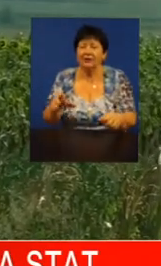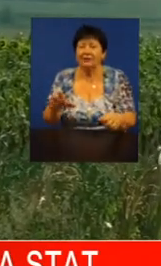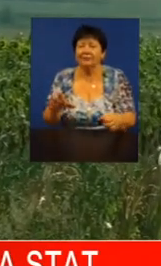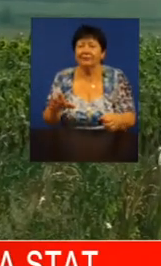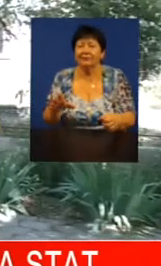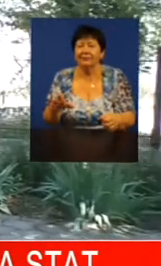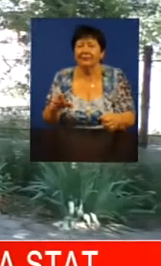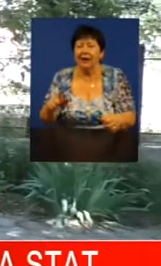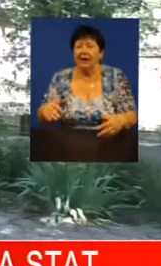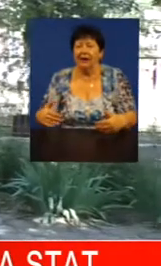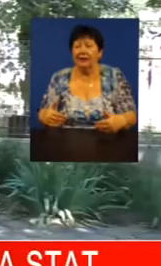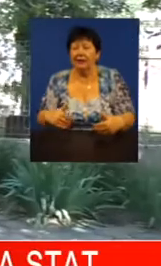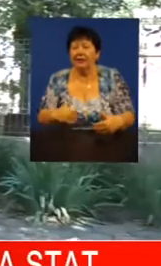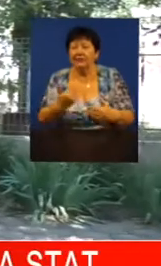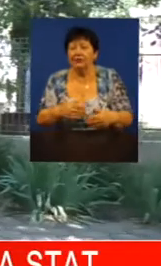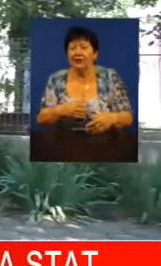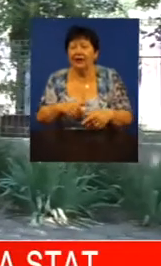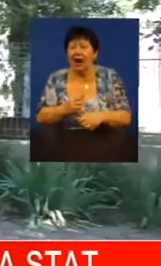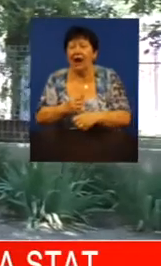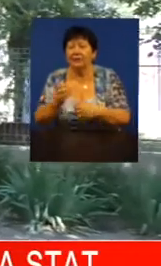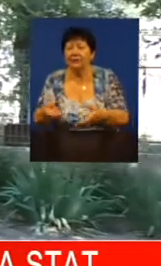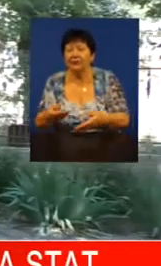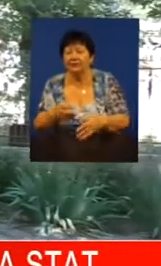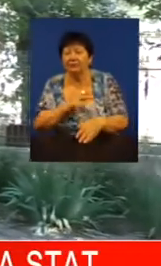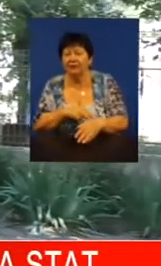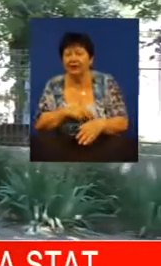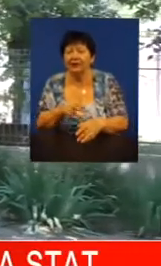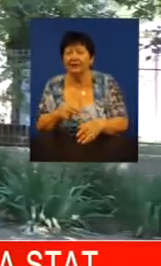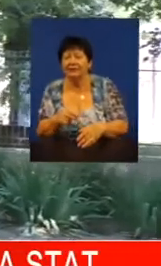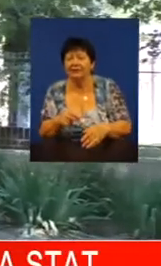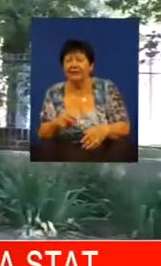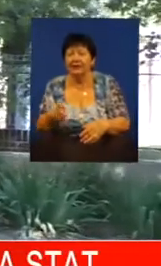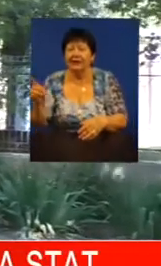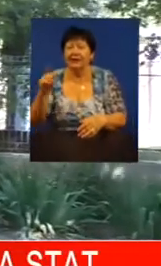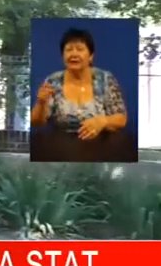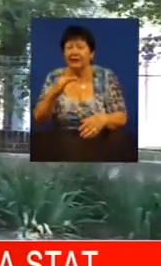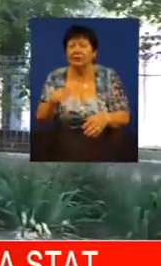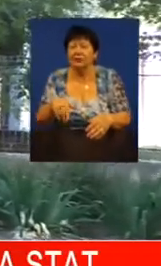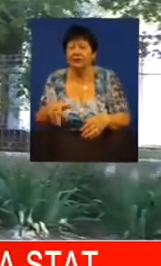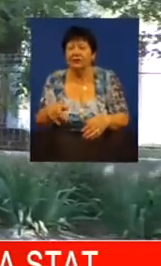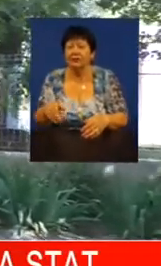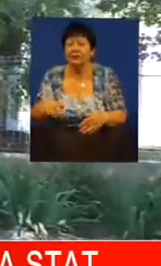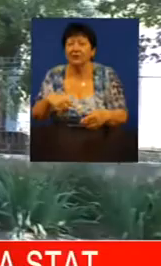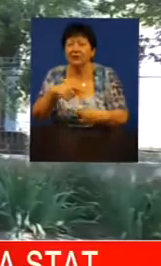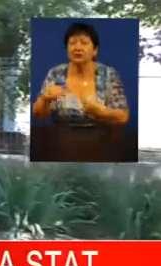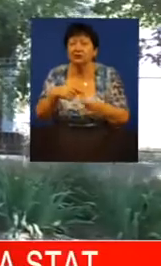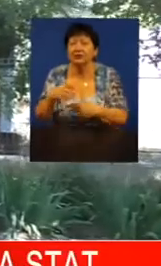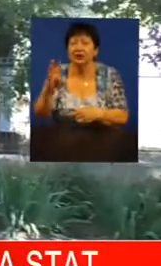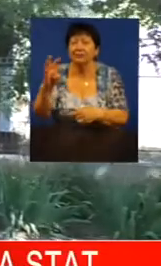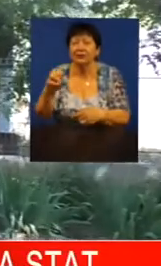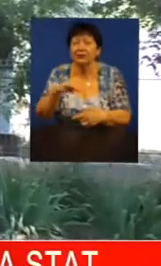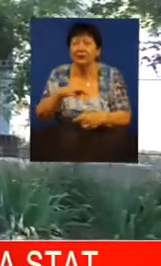spune, eforturi care le-am depus, muncă, bani. La 100 de hectare s-au dus minimum în jur la 400 de